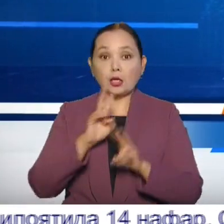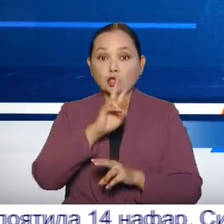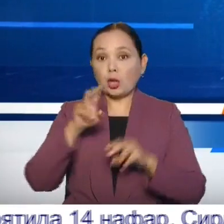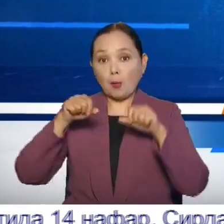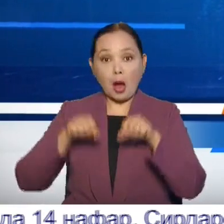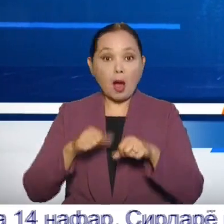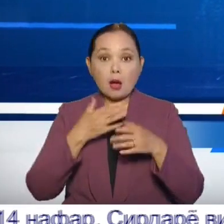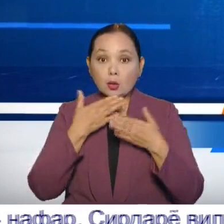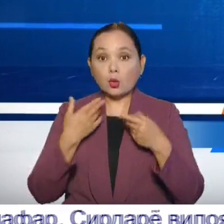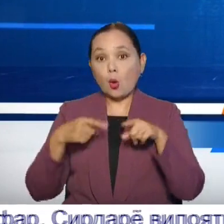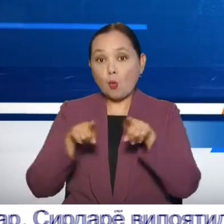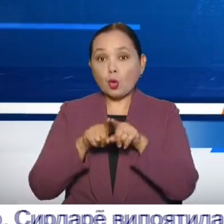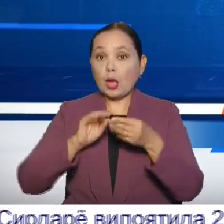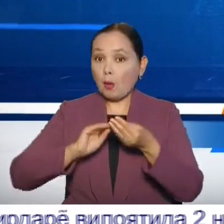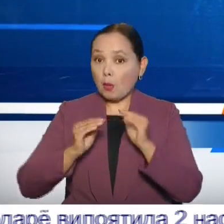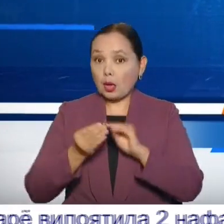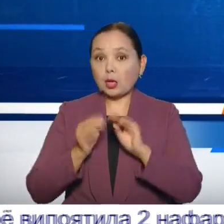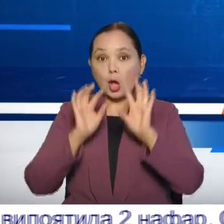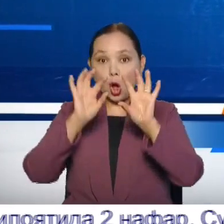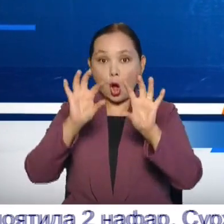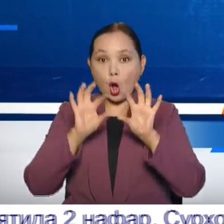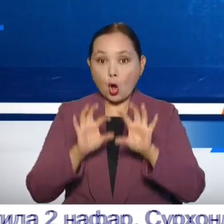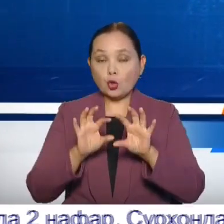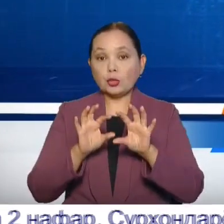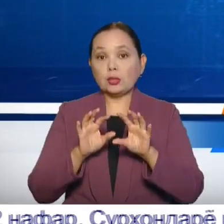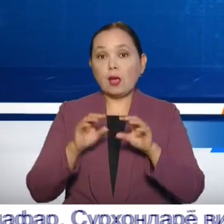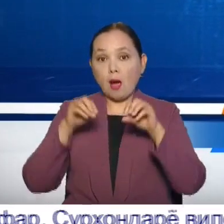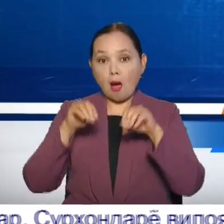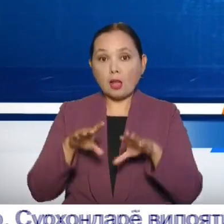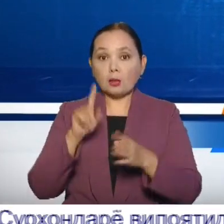haqqi yo'q. Bu kabi muammolar qonun doirasida hal etilishi lozim.